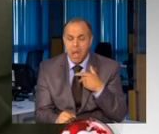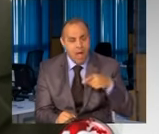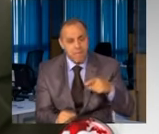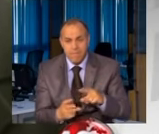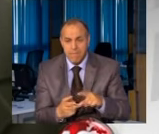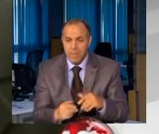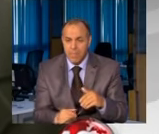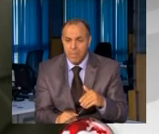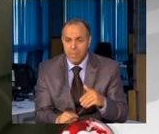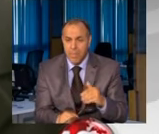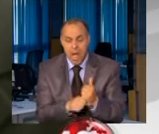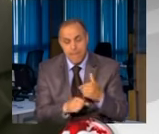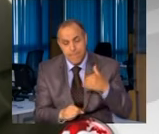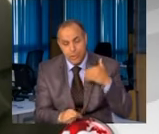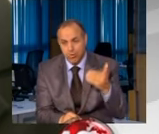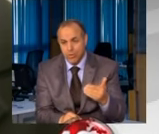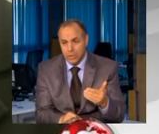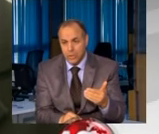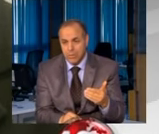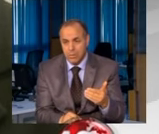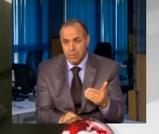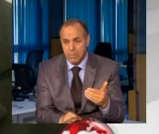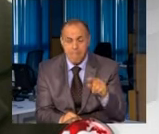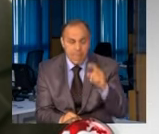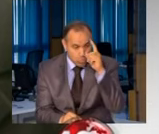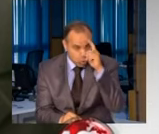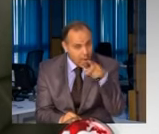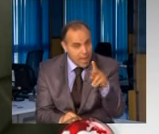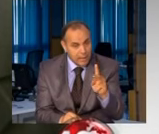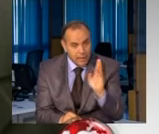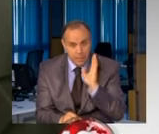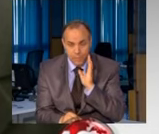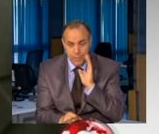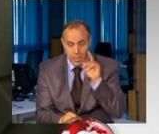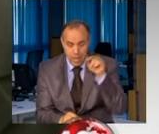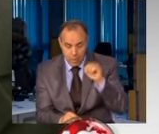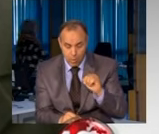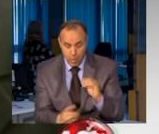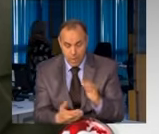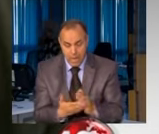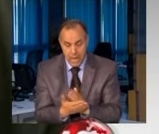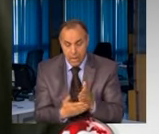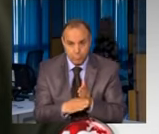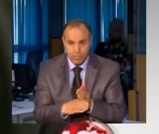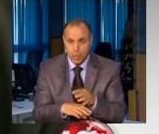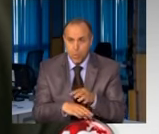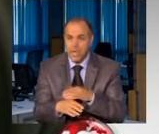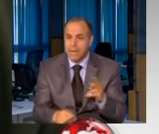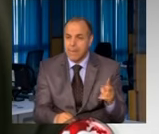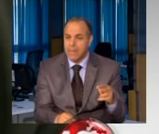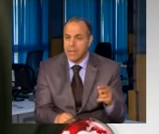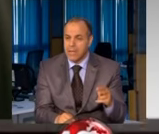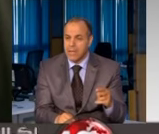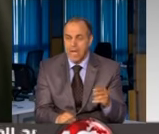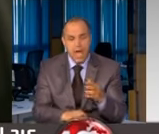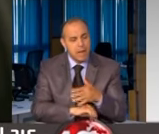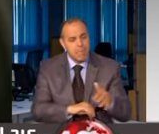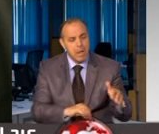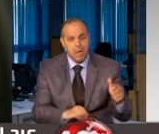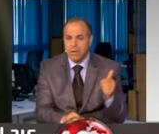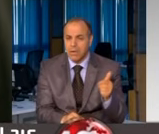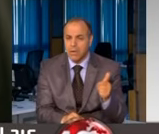أنه السنة القادمة راهو جاي معناها صعوبات أكثر ولكن من الآن حضروا احنا. ولاية المهدية هي ولاية ساحلية